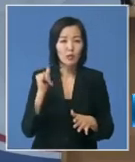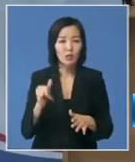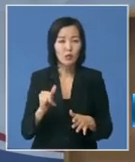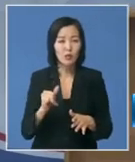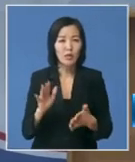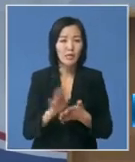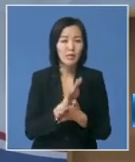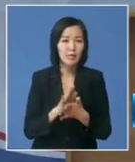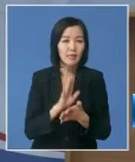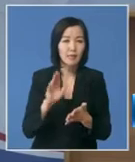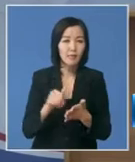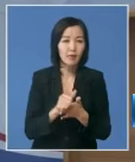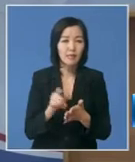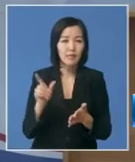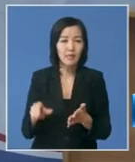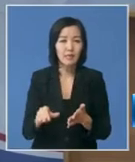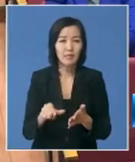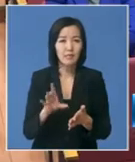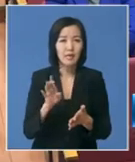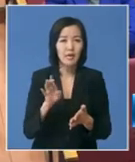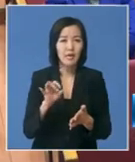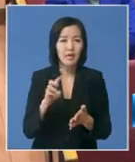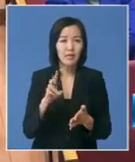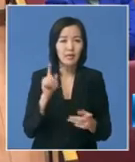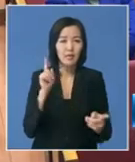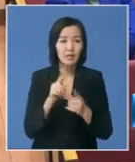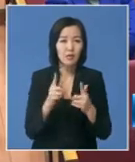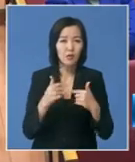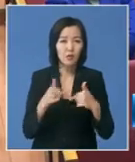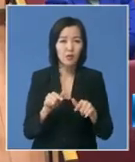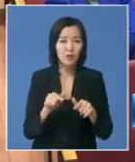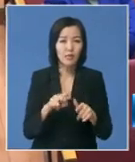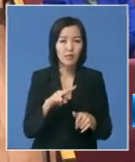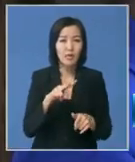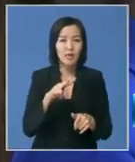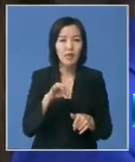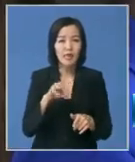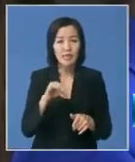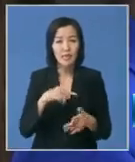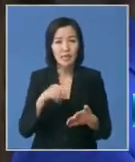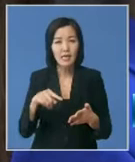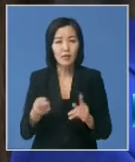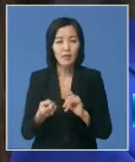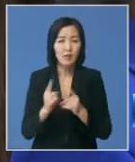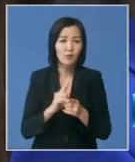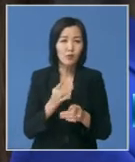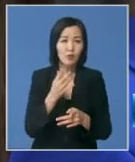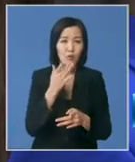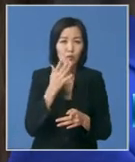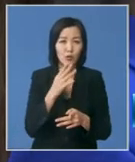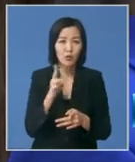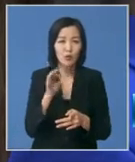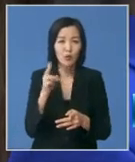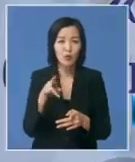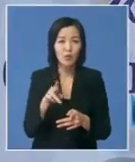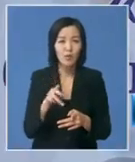редакторы Әміре Әрінмен кездесу ұйымдастырды. Жиынға латын әліпбиіне көшу, ұлттық код және цифрлық Қазақстан жобалары жөнінде